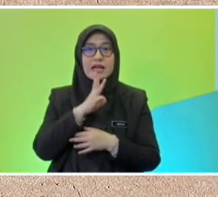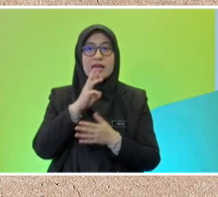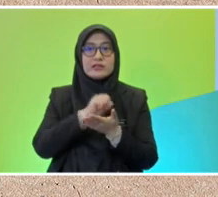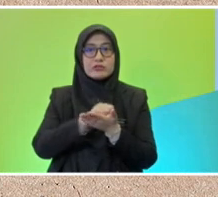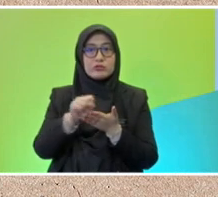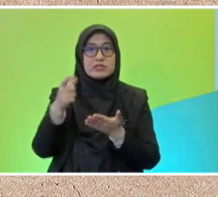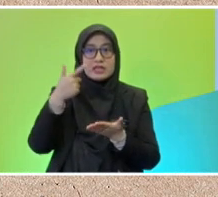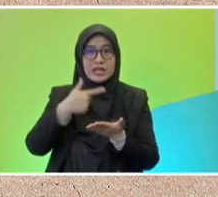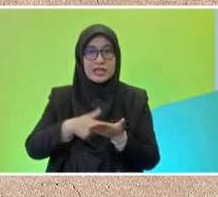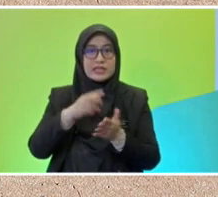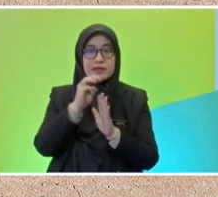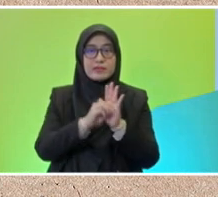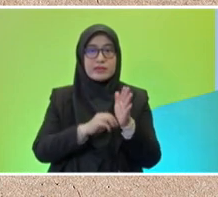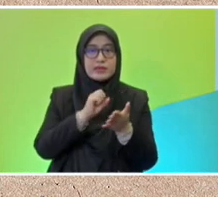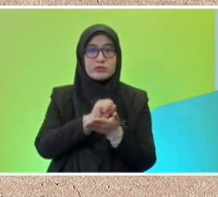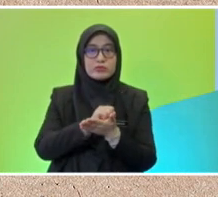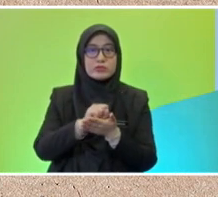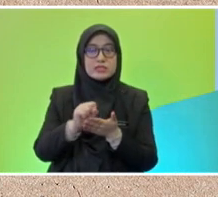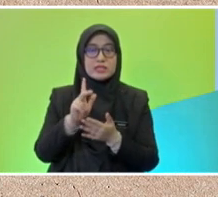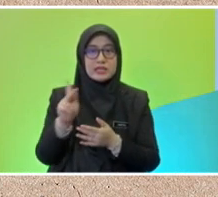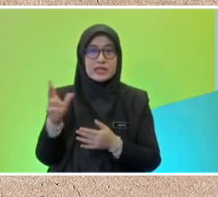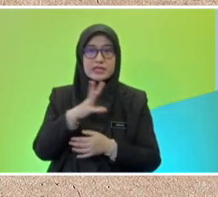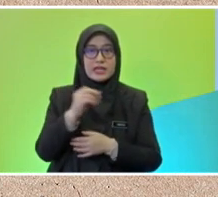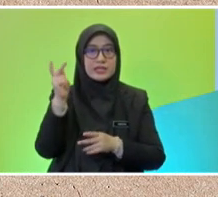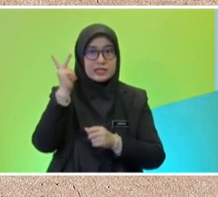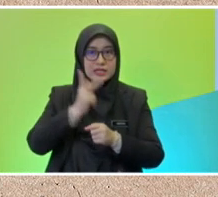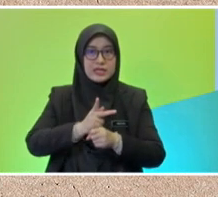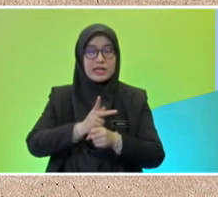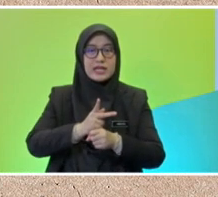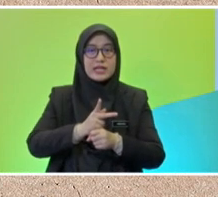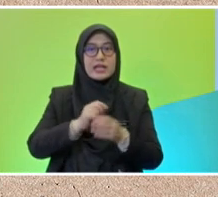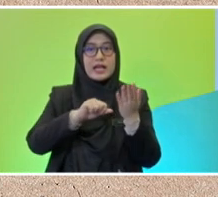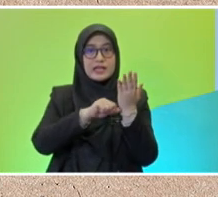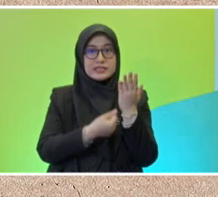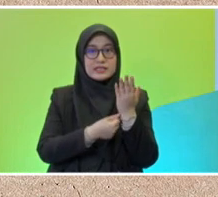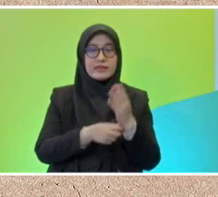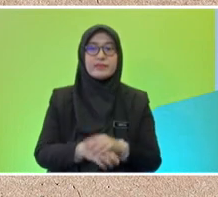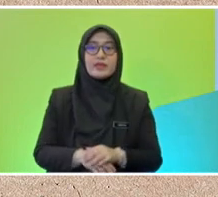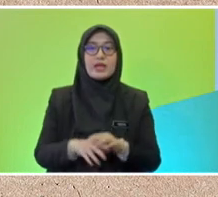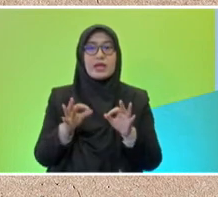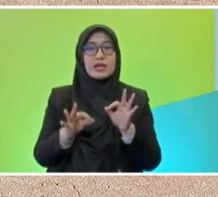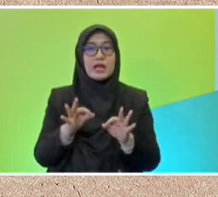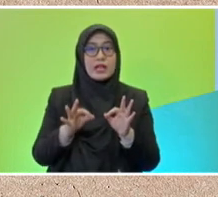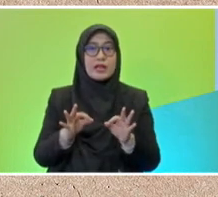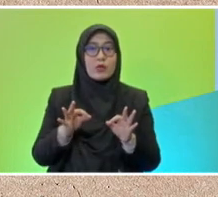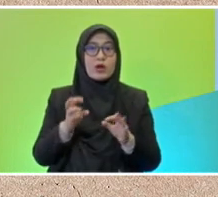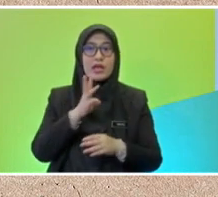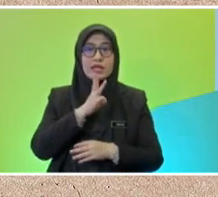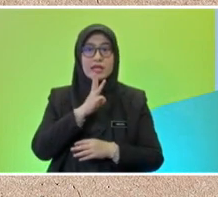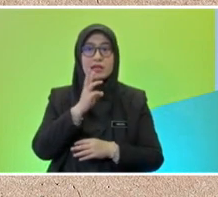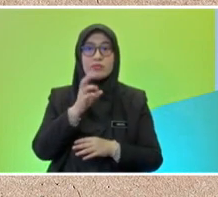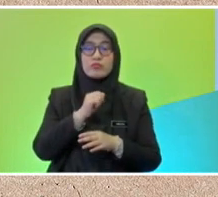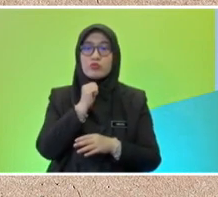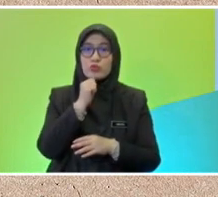dan Yang Kekal dengan sifat asal kejadiannya Oke tapi kalau ai bukan mutlak beda dia adalah